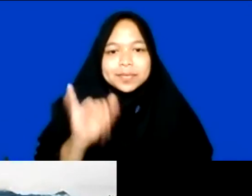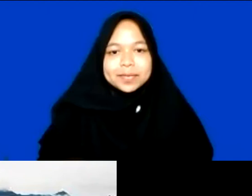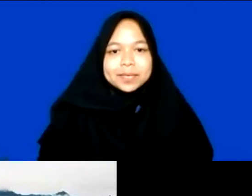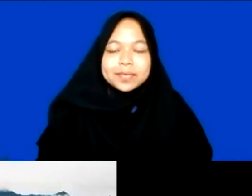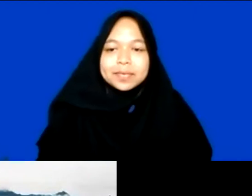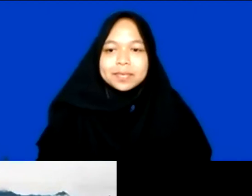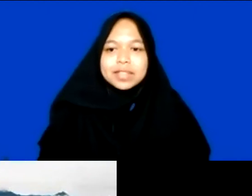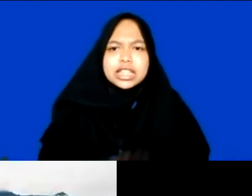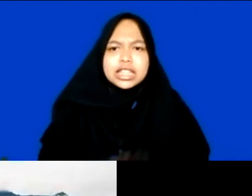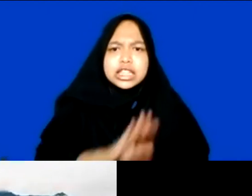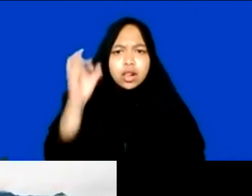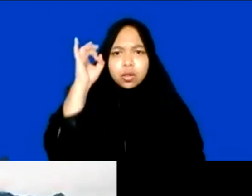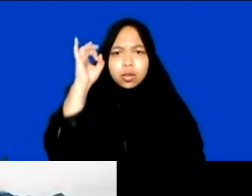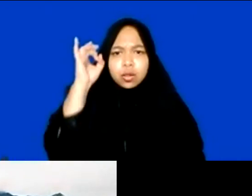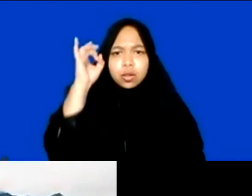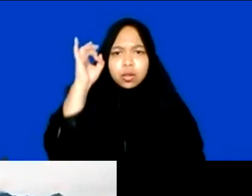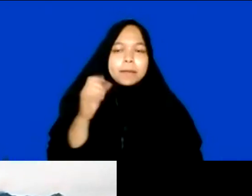menantikan dan